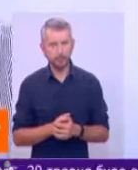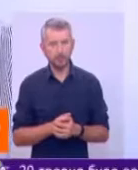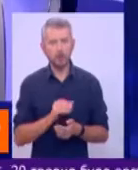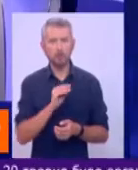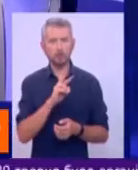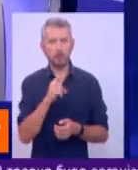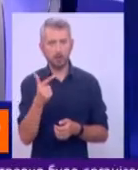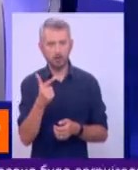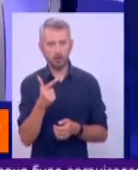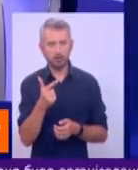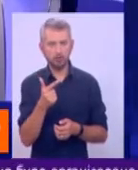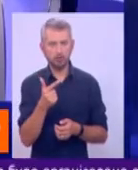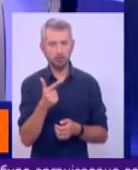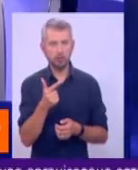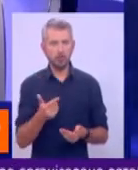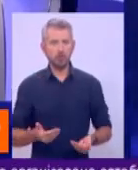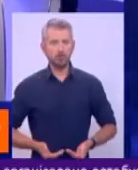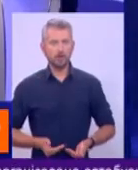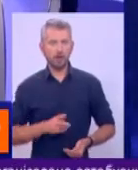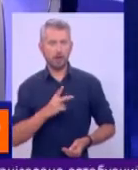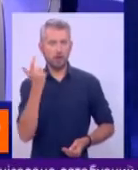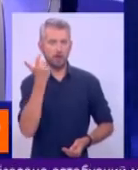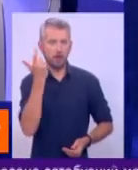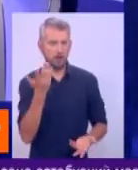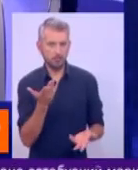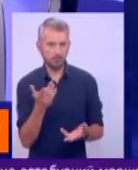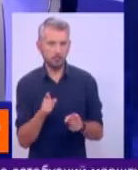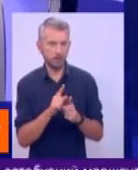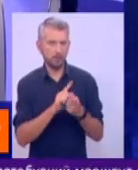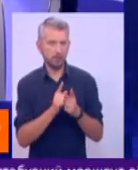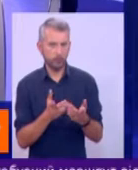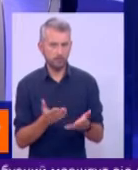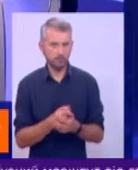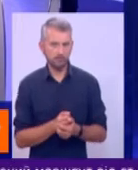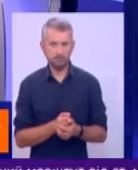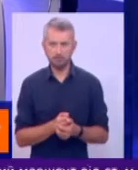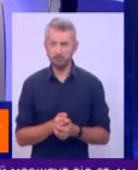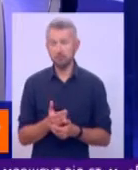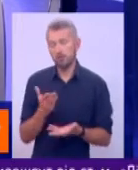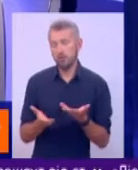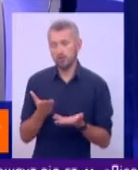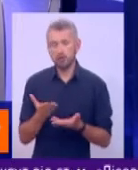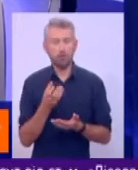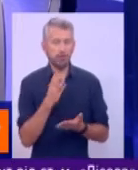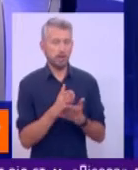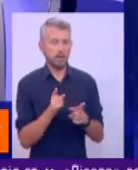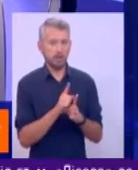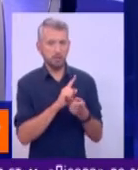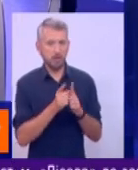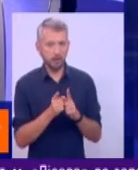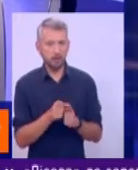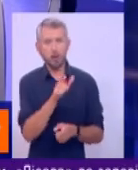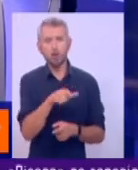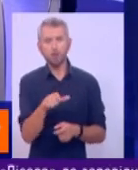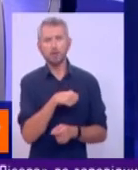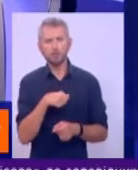ЖКХ, да? Живі як хазяїн, да? Ну так ще переводиться. Що ні? Да. Можливо. Да, і ще такий є переклад. І тому люди